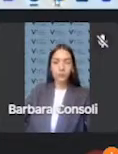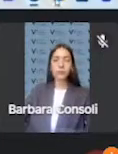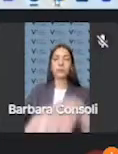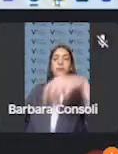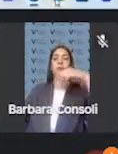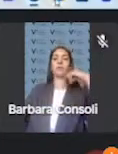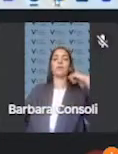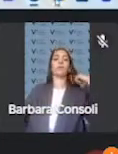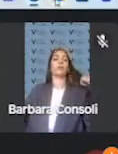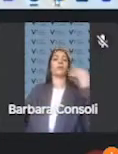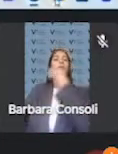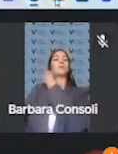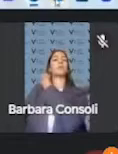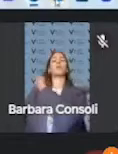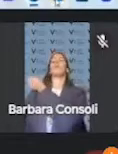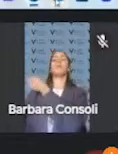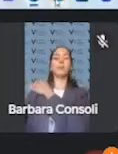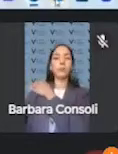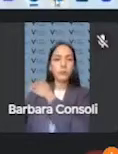Eccola, sì.